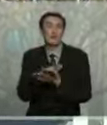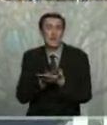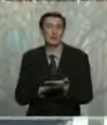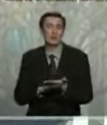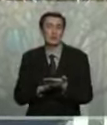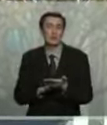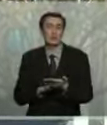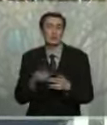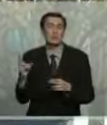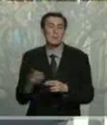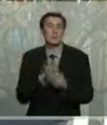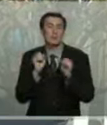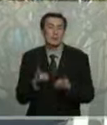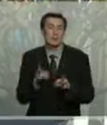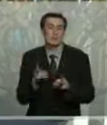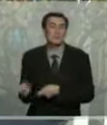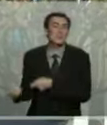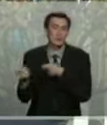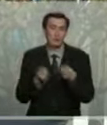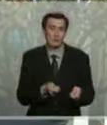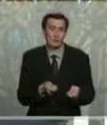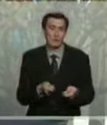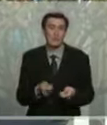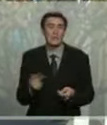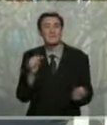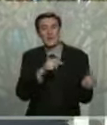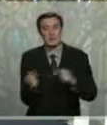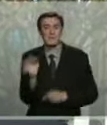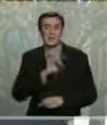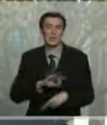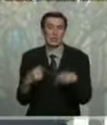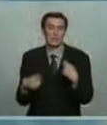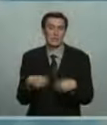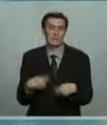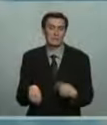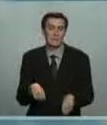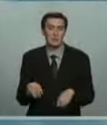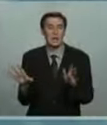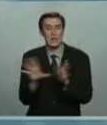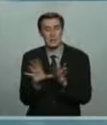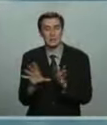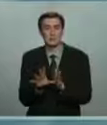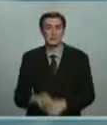для безопасной транспортировки и взаимовыгодной торговли энергоресурсами.